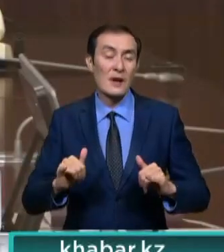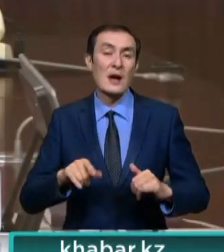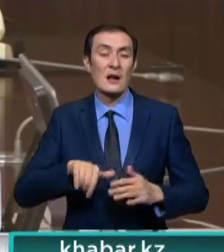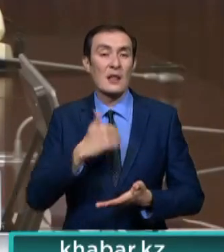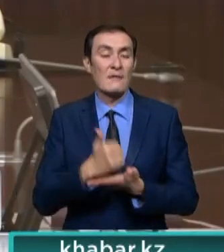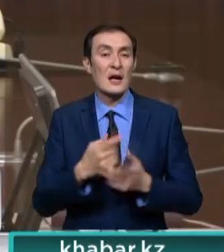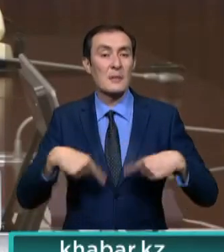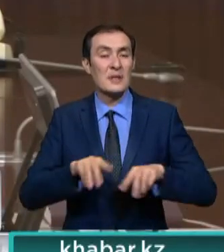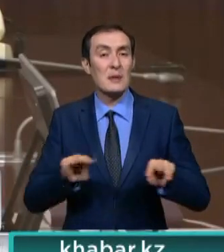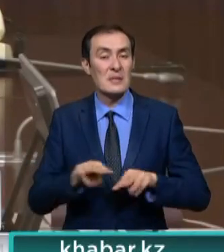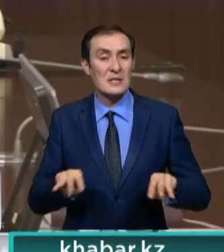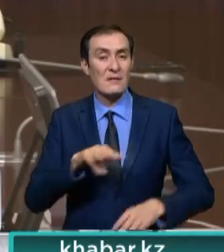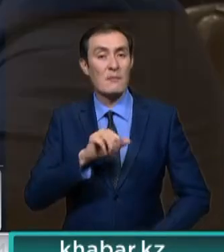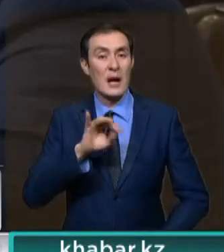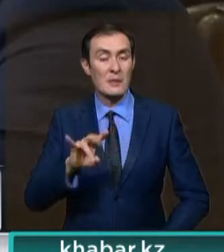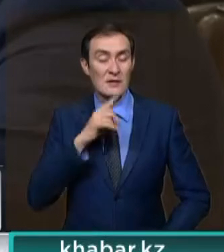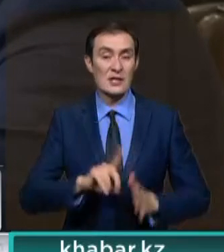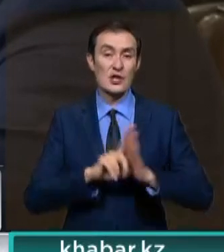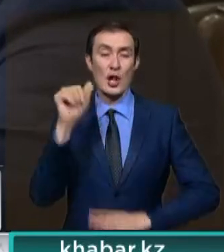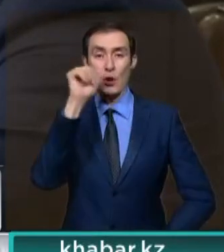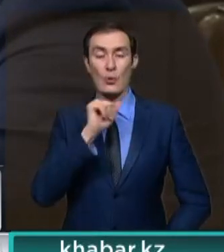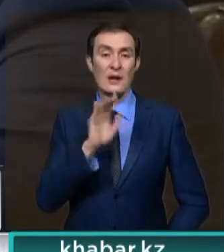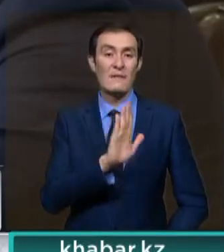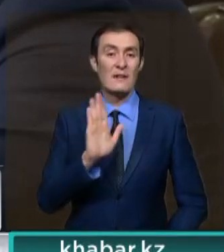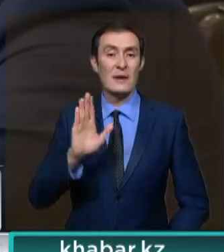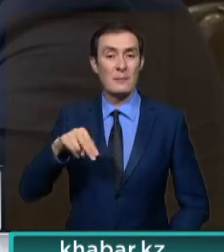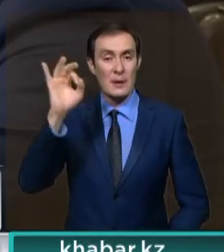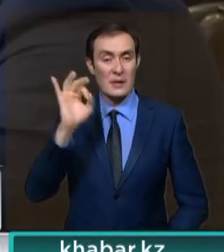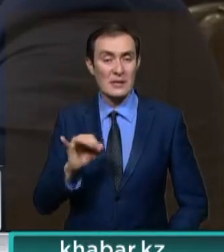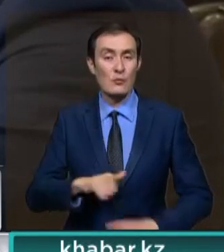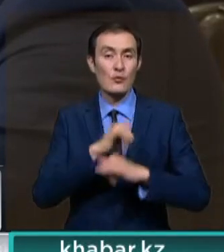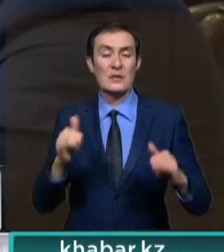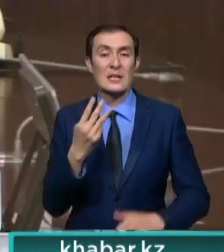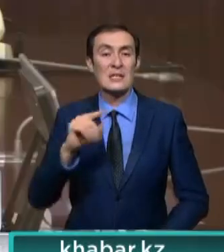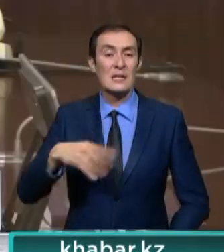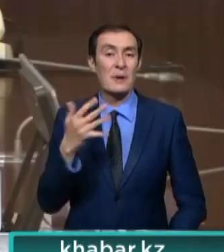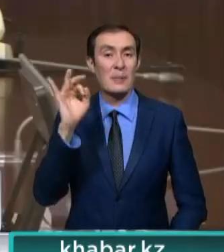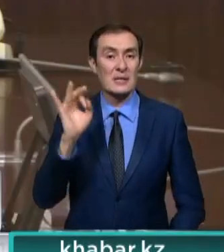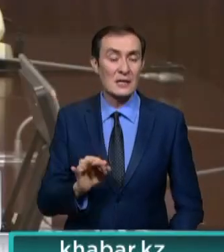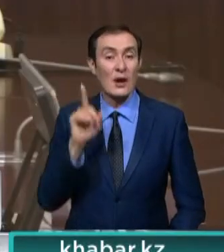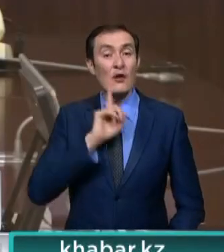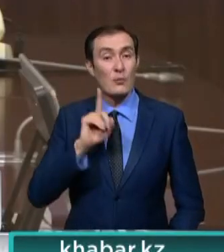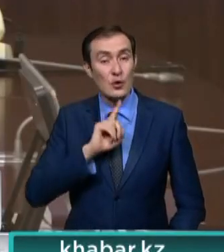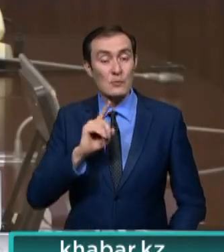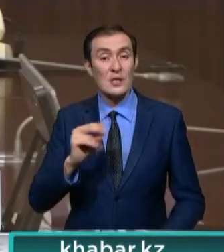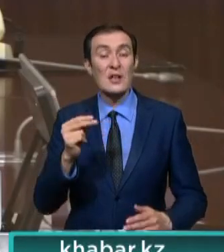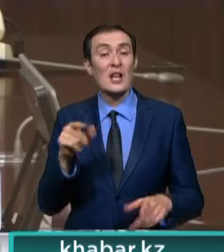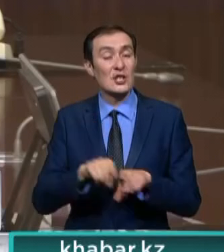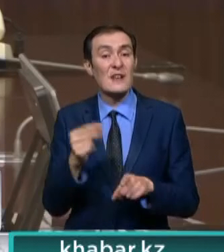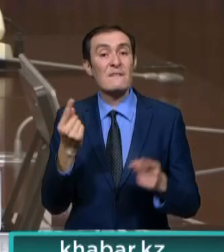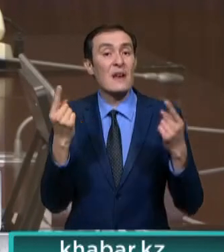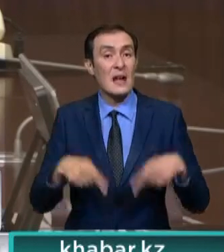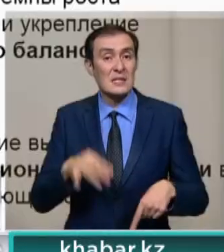глава кабинета министров Аскар Мамин. С начала года отечественный ВВП вырос на 3,5%. Впрочем, растет и